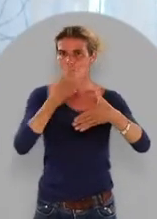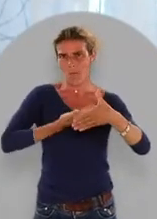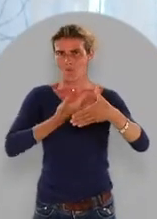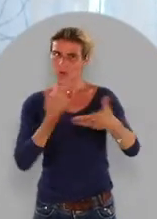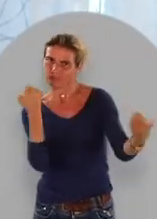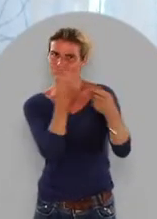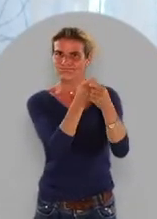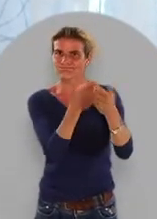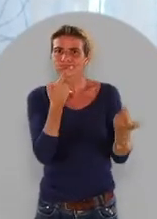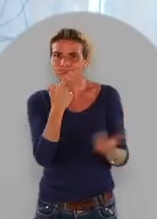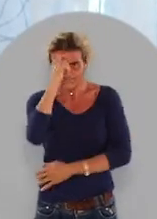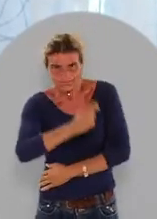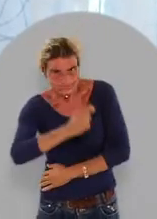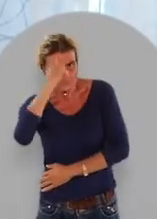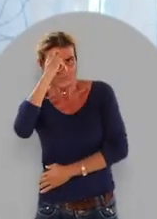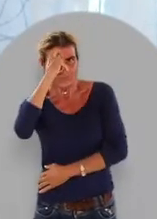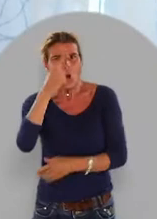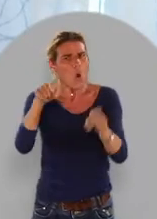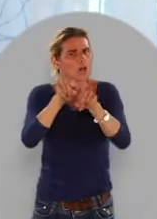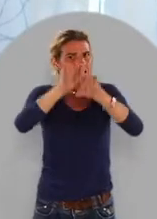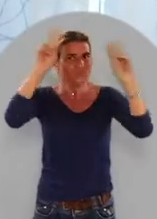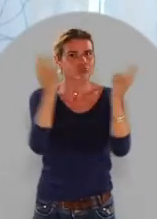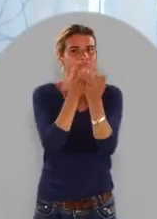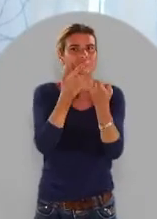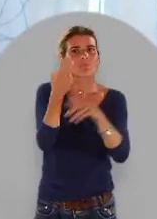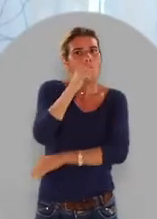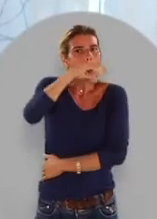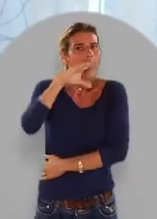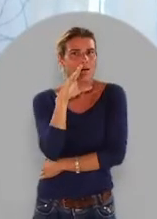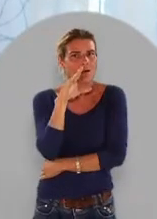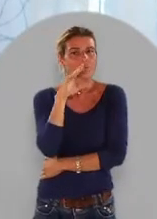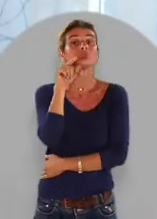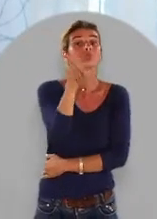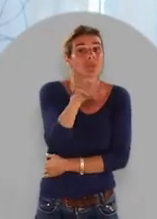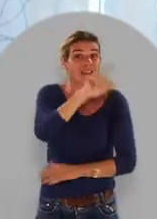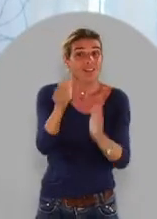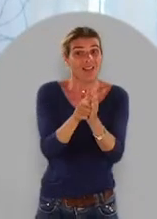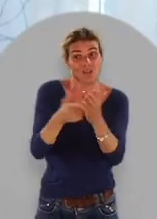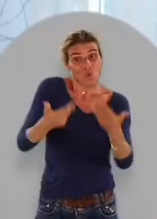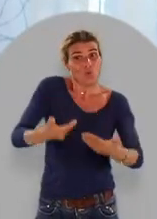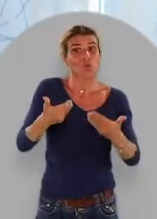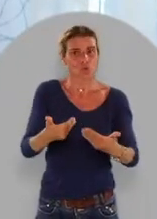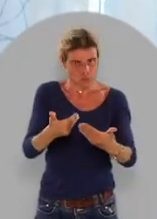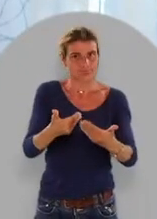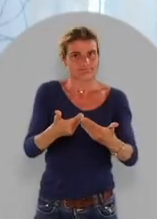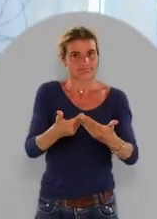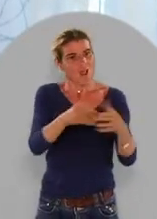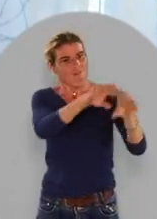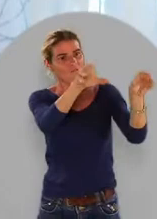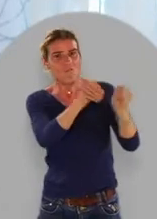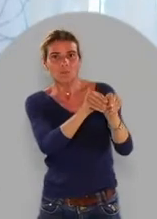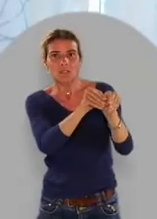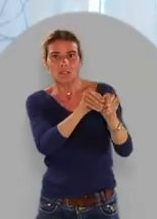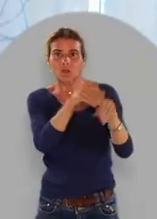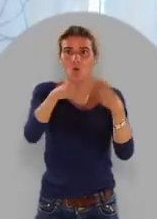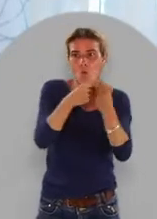et plus généralement à tous les parents si ce jour est consacré à honorer et chérir celles qui se